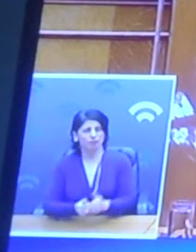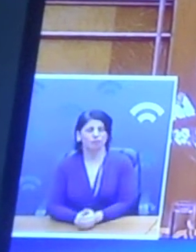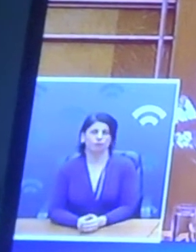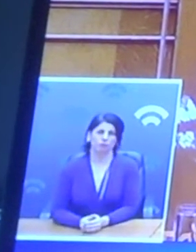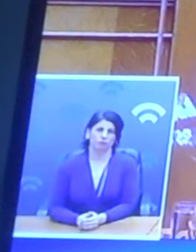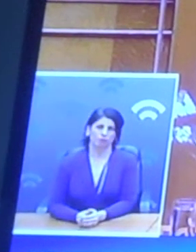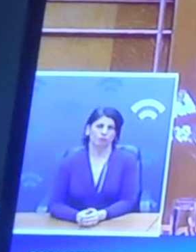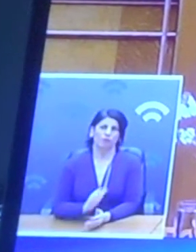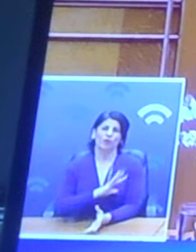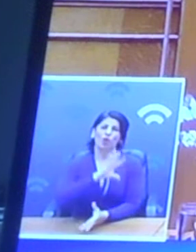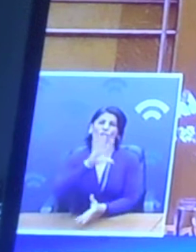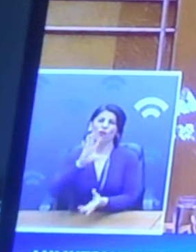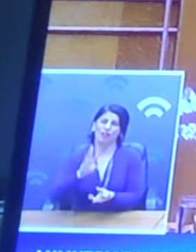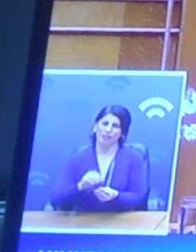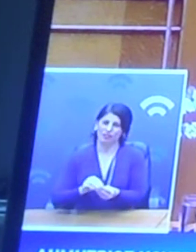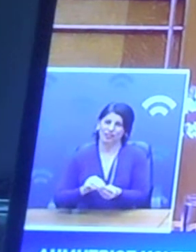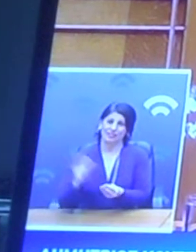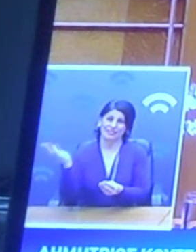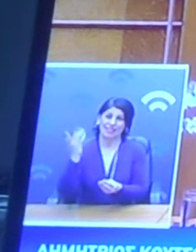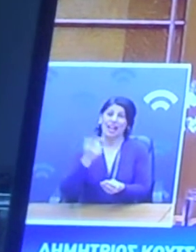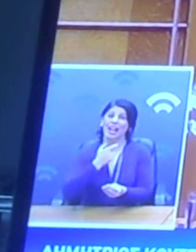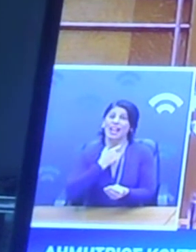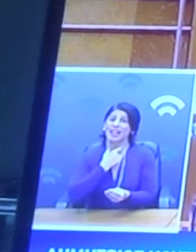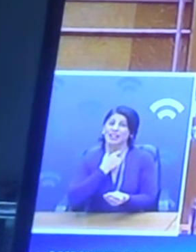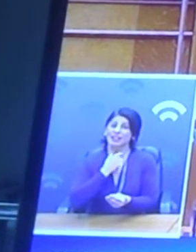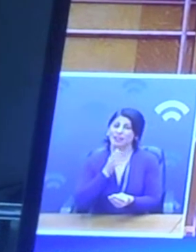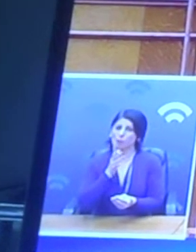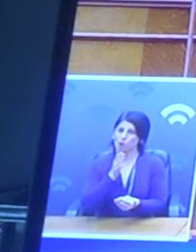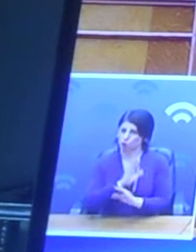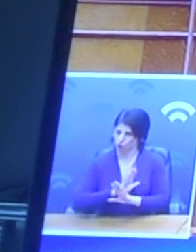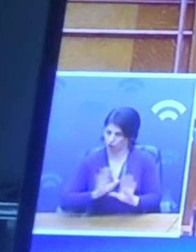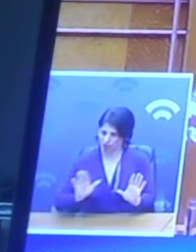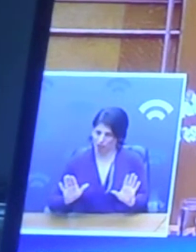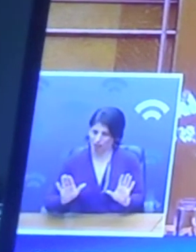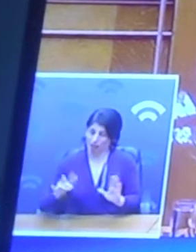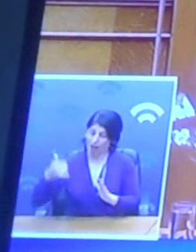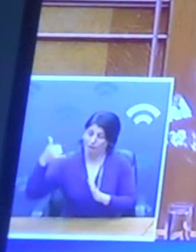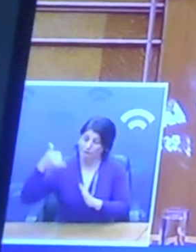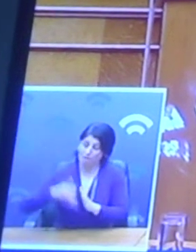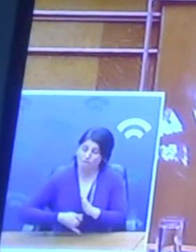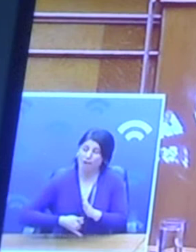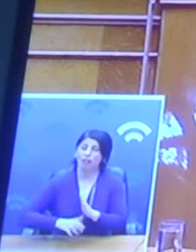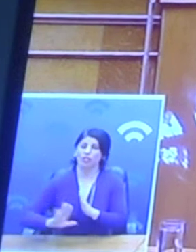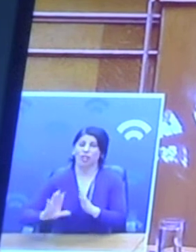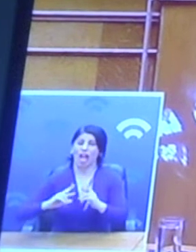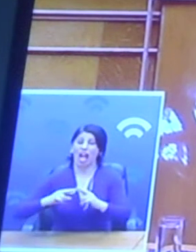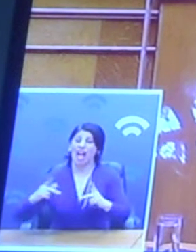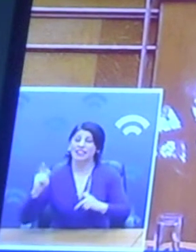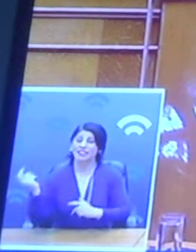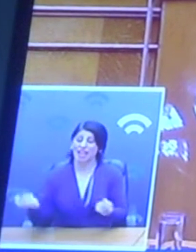αυτά τα δίθεν έξακτα, προσωρινά, βαθιά αντεργατικά, ήρθαν για να